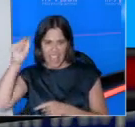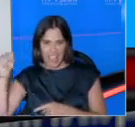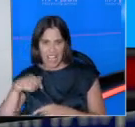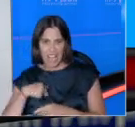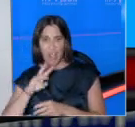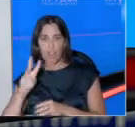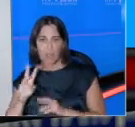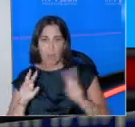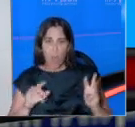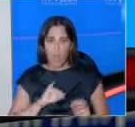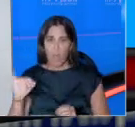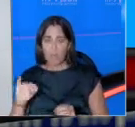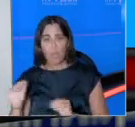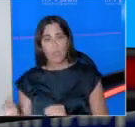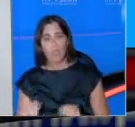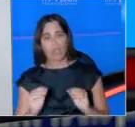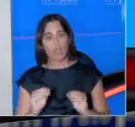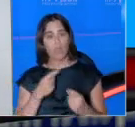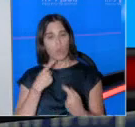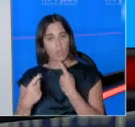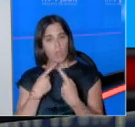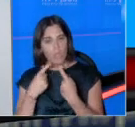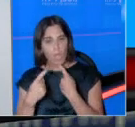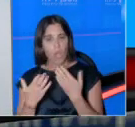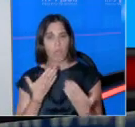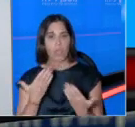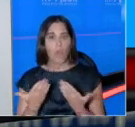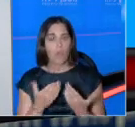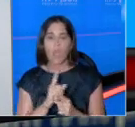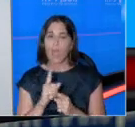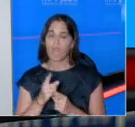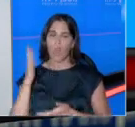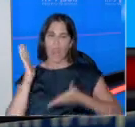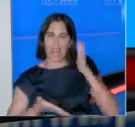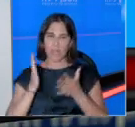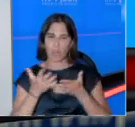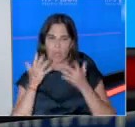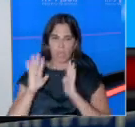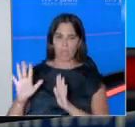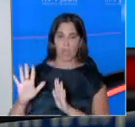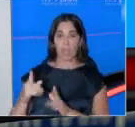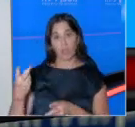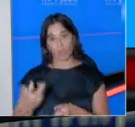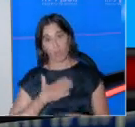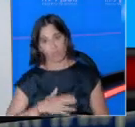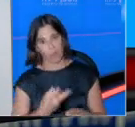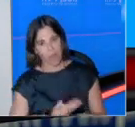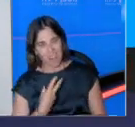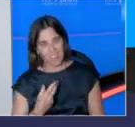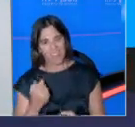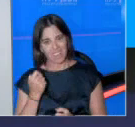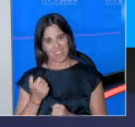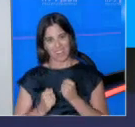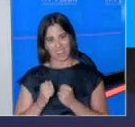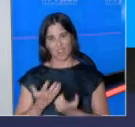הזו יעבור לפסים של שיח ומסע ומתן, ולא אלימות ושנאה. נו, את רוצה נורמליזציה במדינה. כן, מותר,